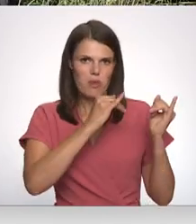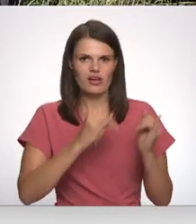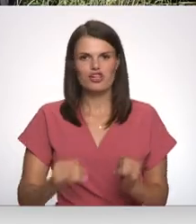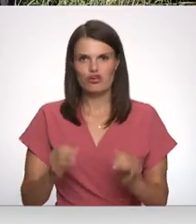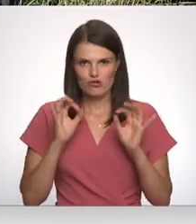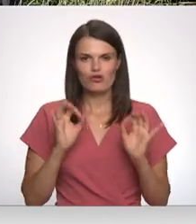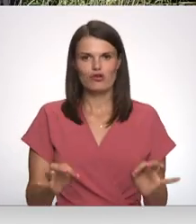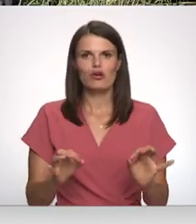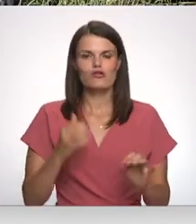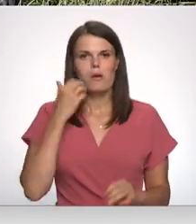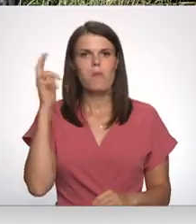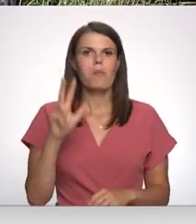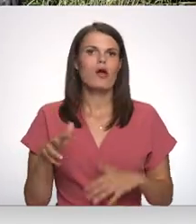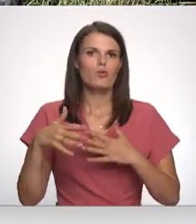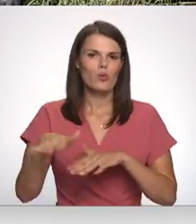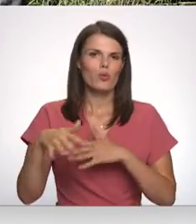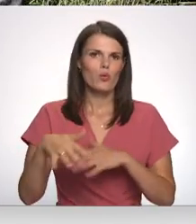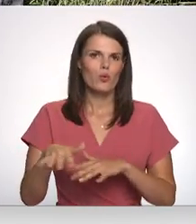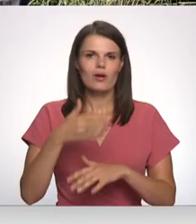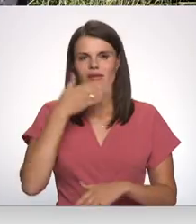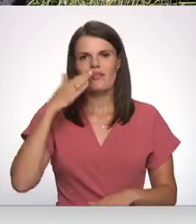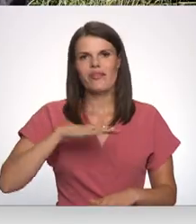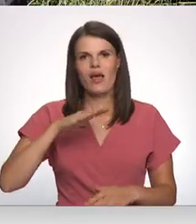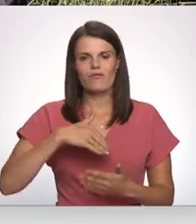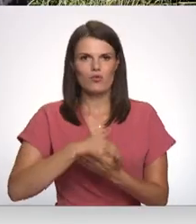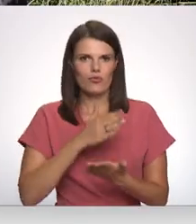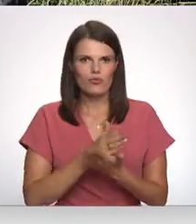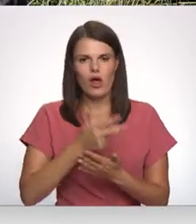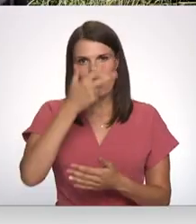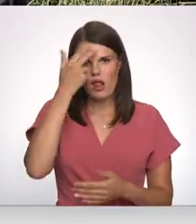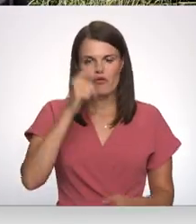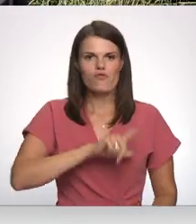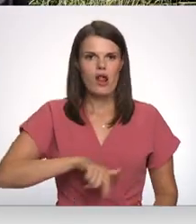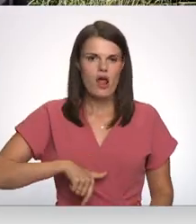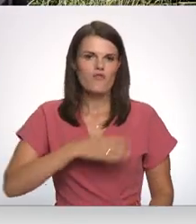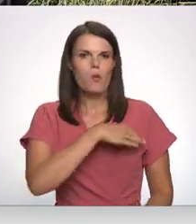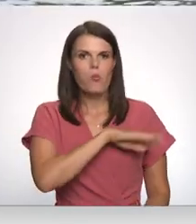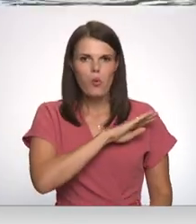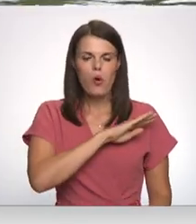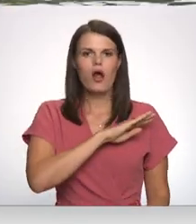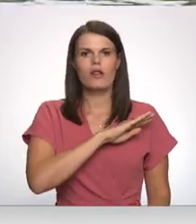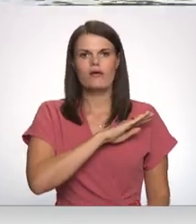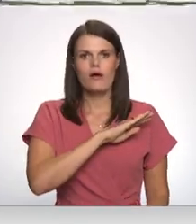tieši Baltijas jūras dienvidu pusē. Tātad Lietuva, Latvija, Polija,